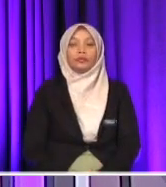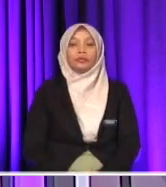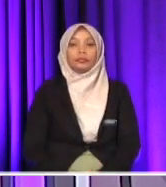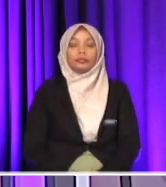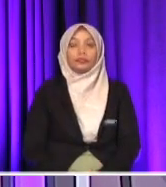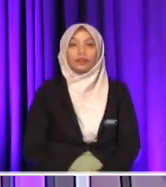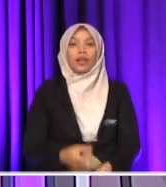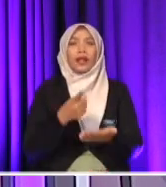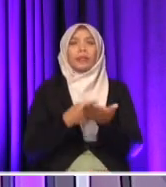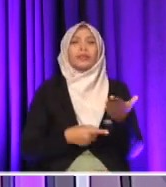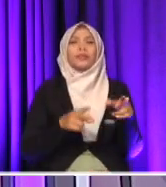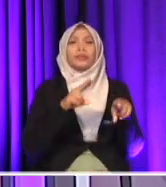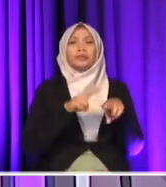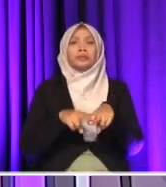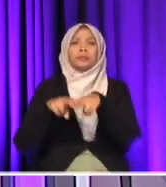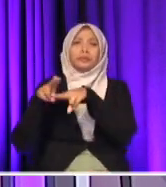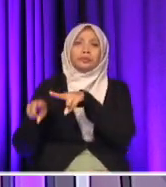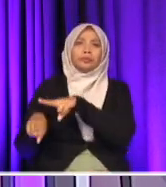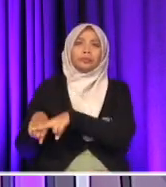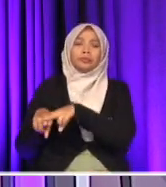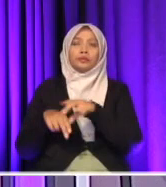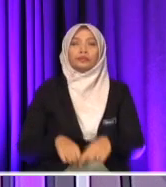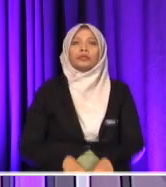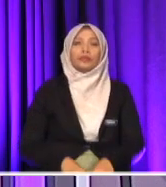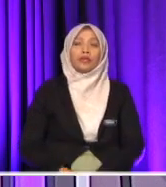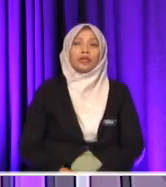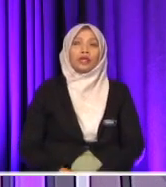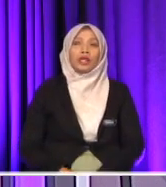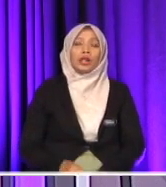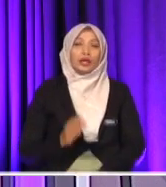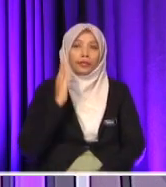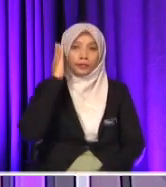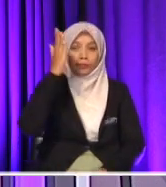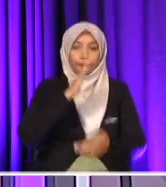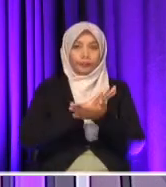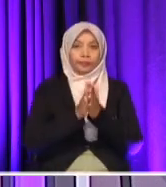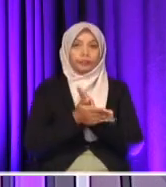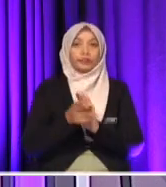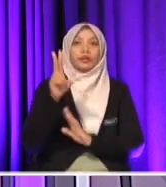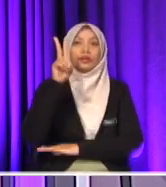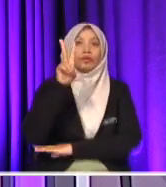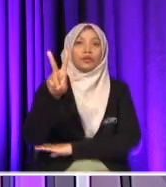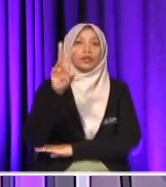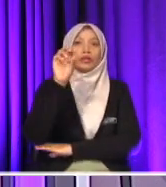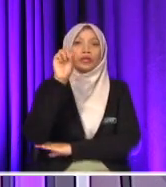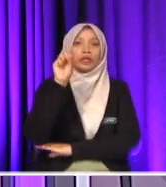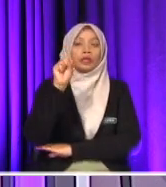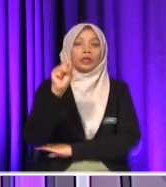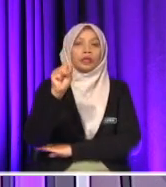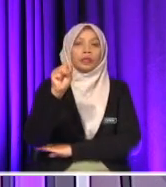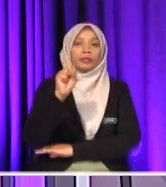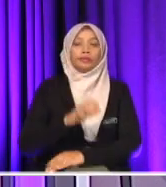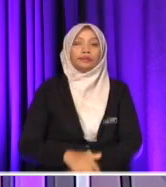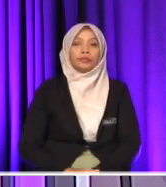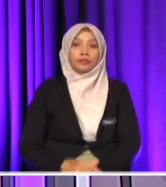akan jadi apa pula? Bila sini VR, ini akan jadi VS. So sini akan jadi,